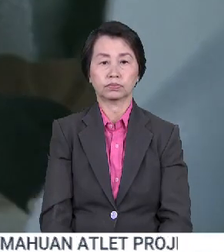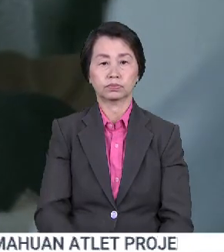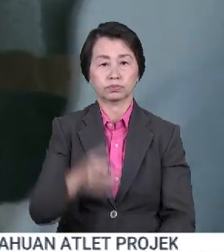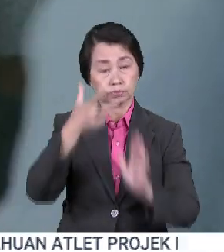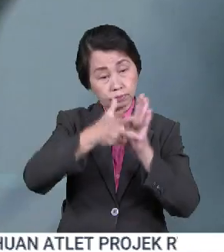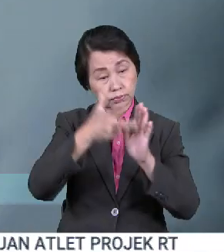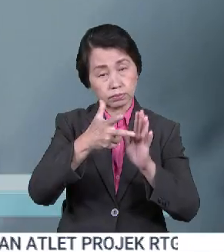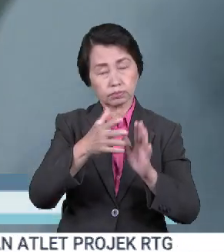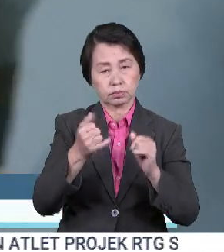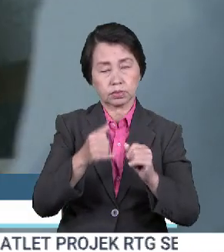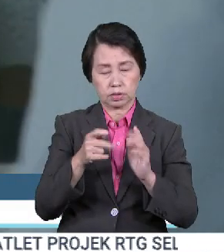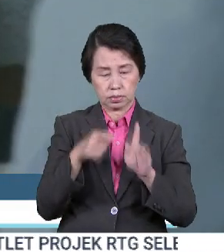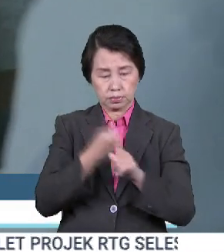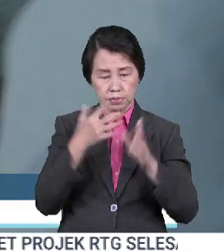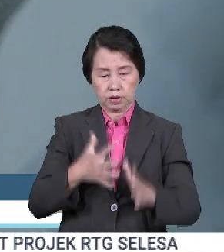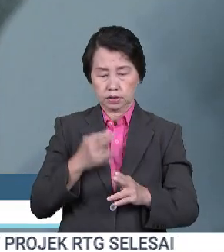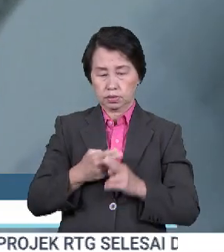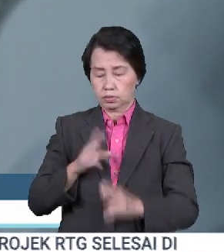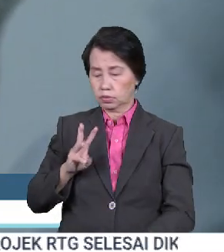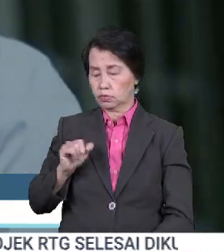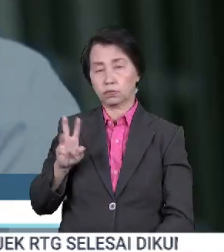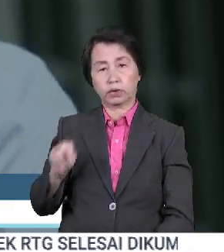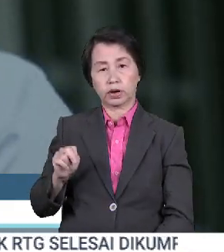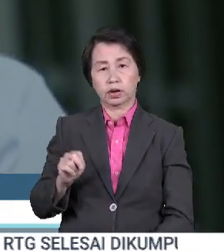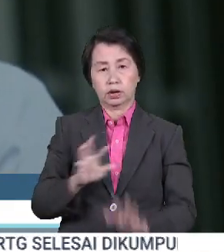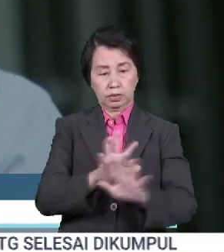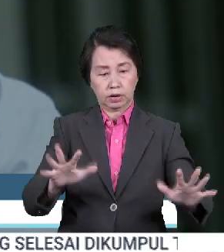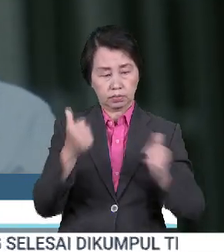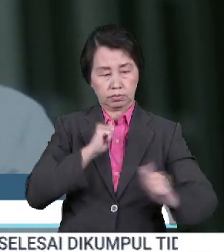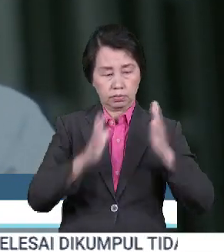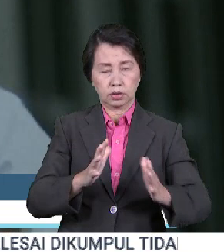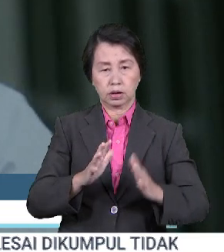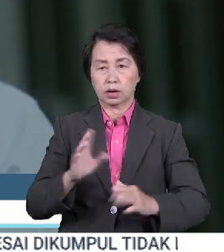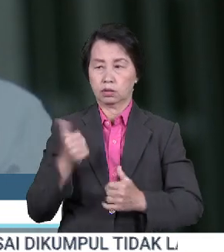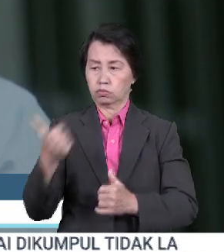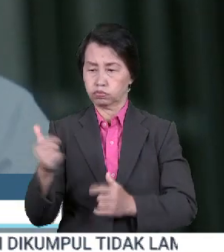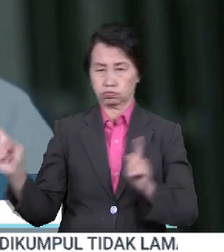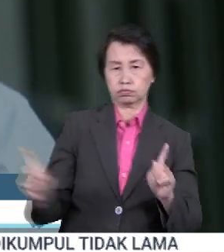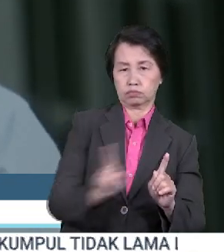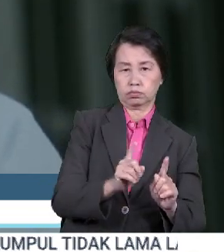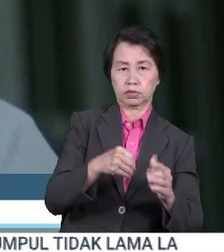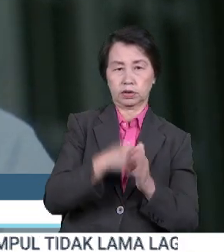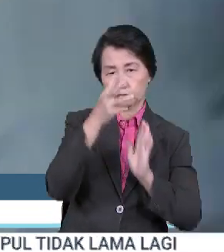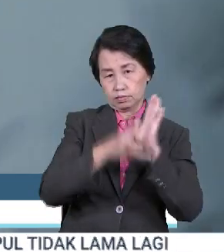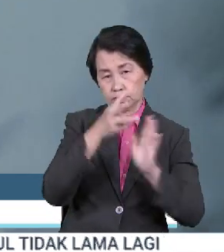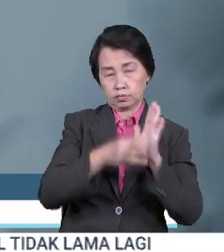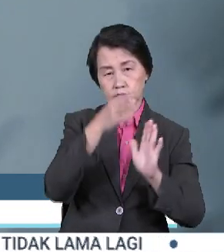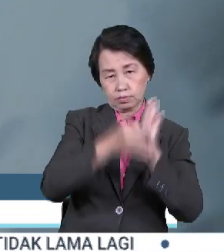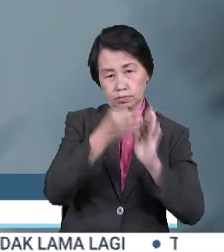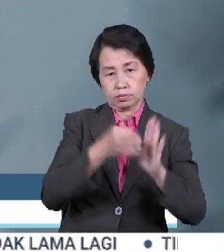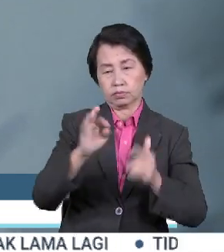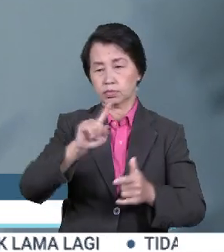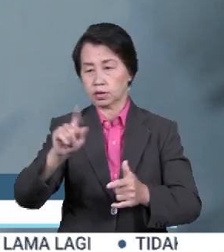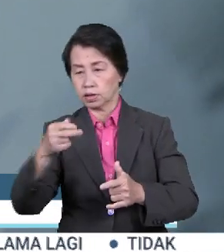Telefilm mendapat sentuhan pengarah Wan Afzan Wan Daud. Barisan pelakon hebat ditampilkan dalam telefilm itu, antaranya